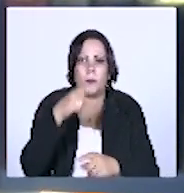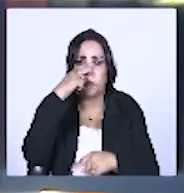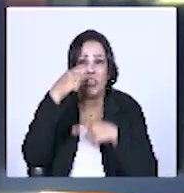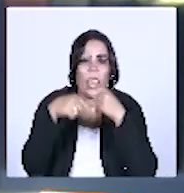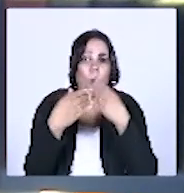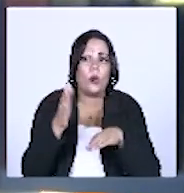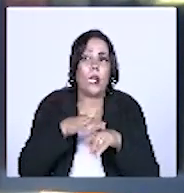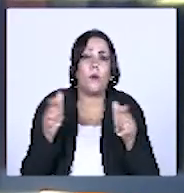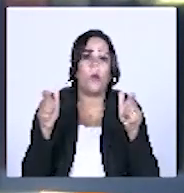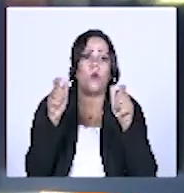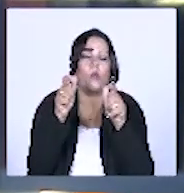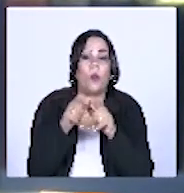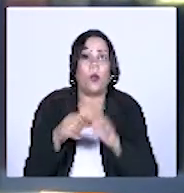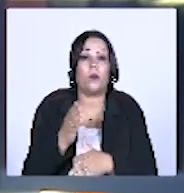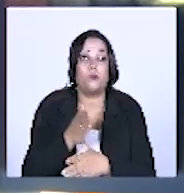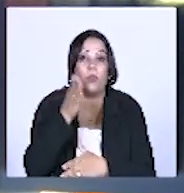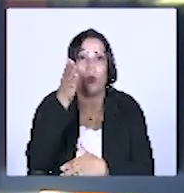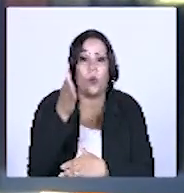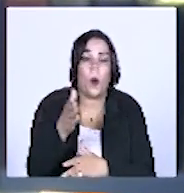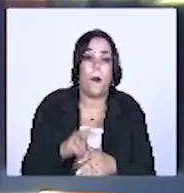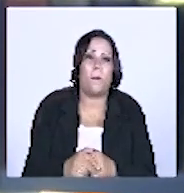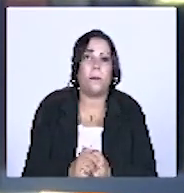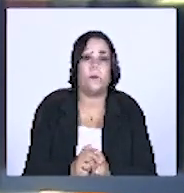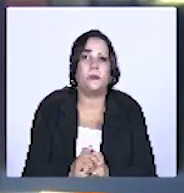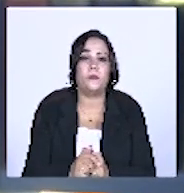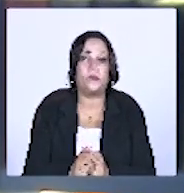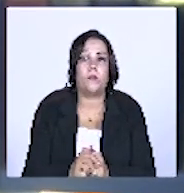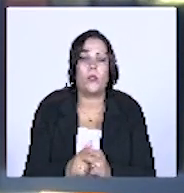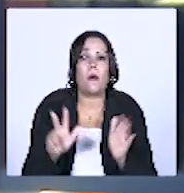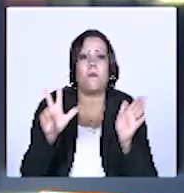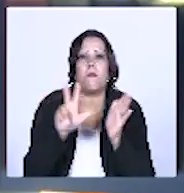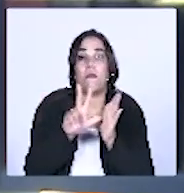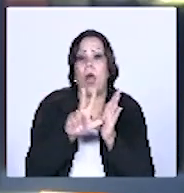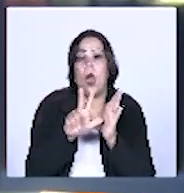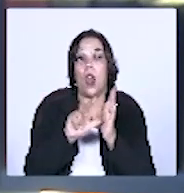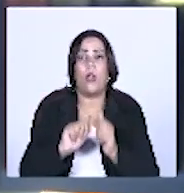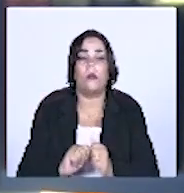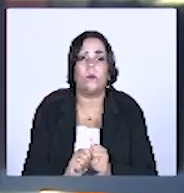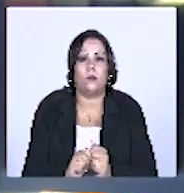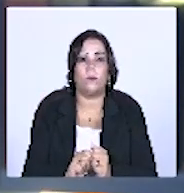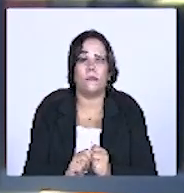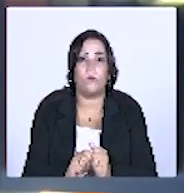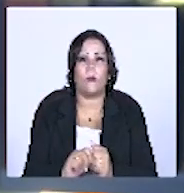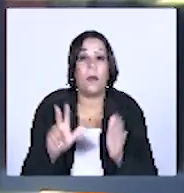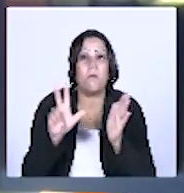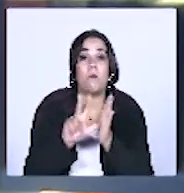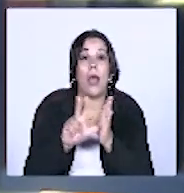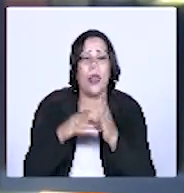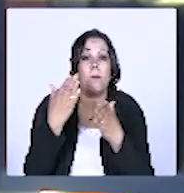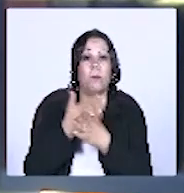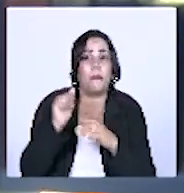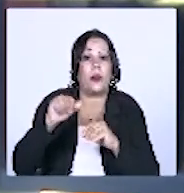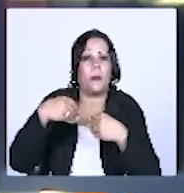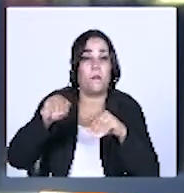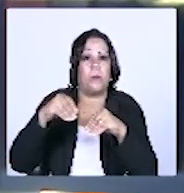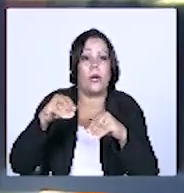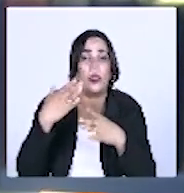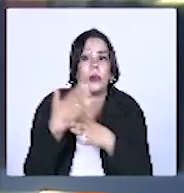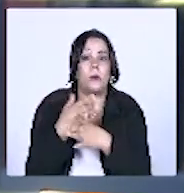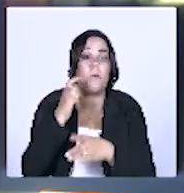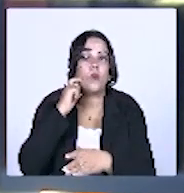عليها المجتمع انه بيذهب الى ا البدال او ما يسم اللي هو البقال التموين